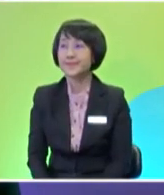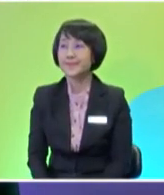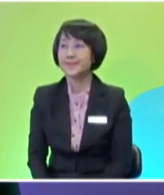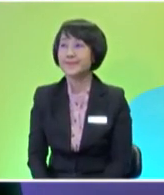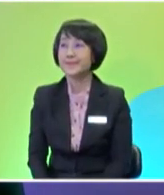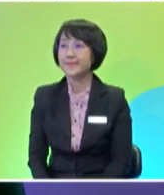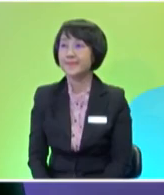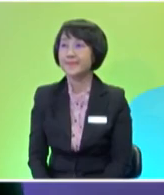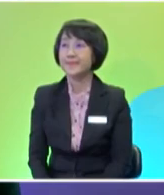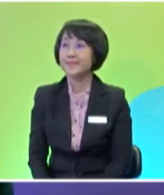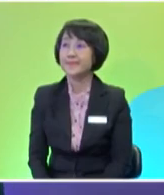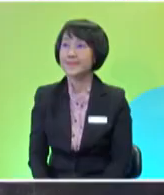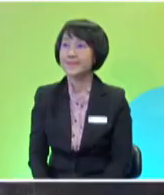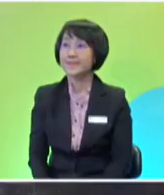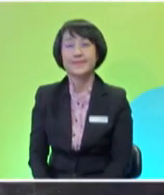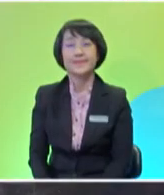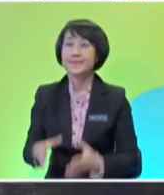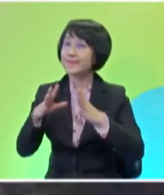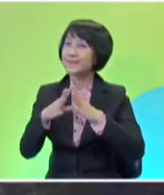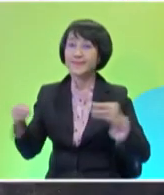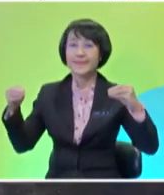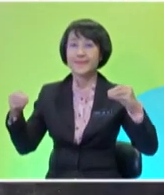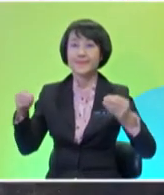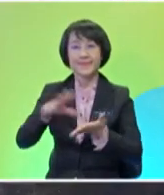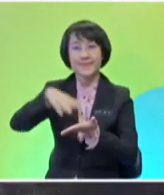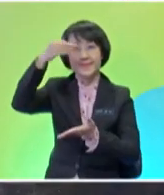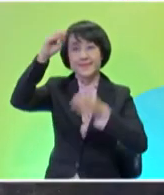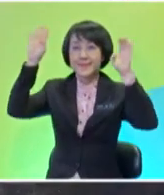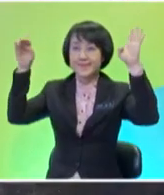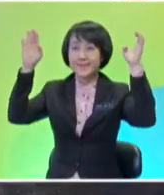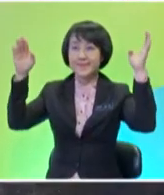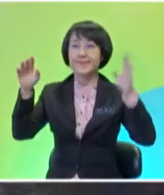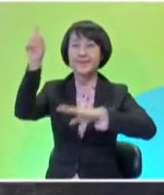Oke jadi selesailah sudah mata pelajaran kita